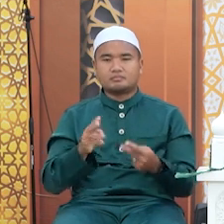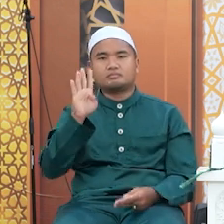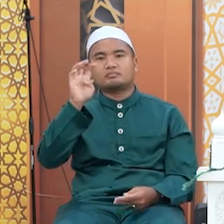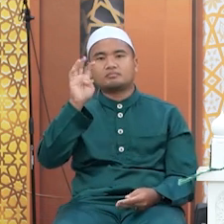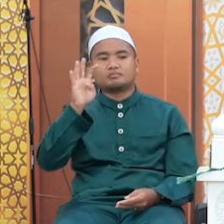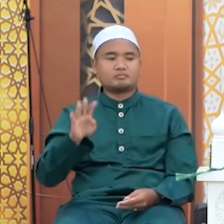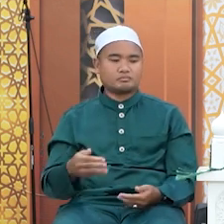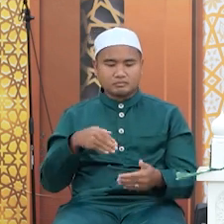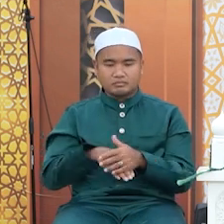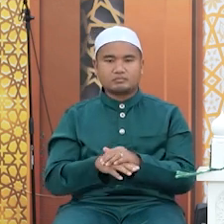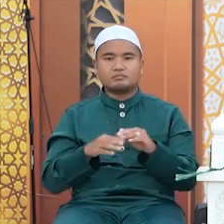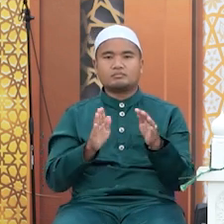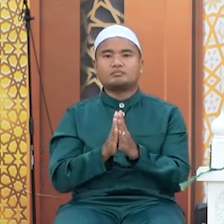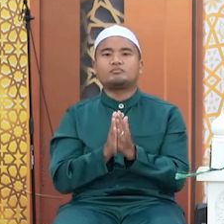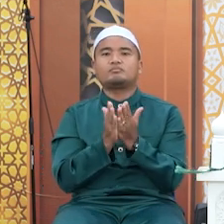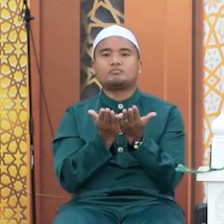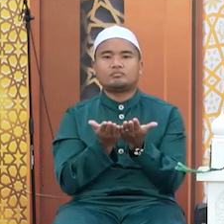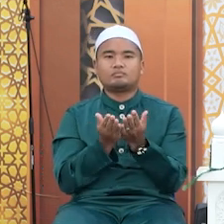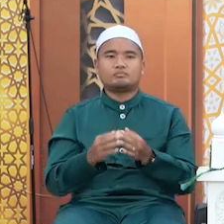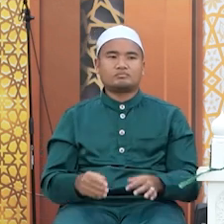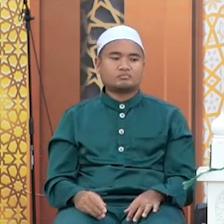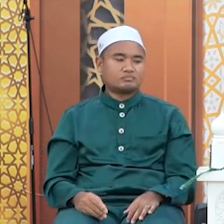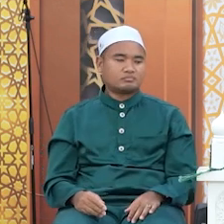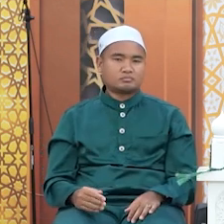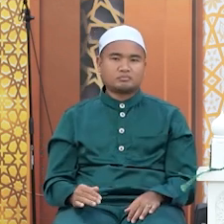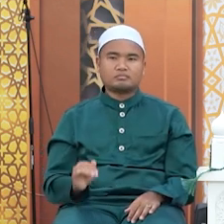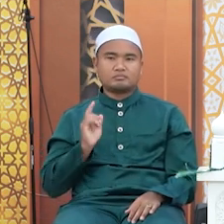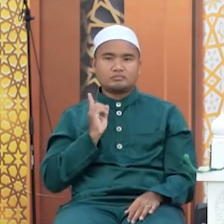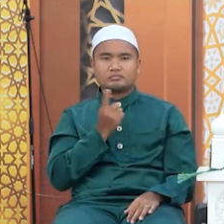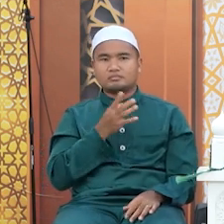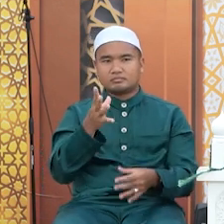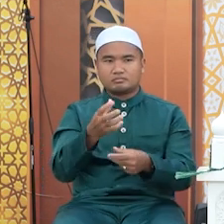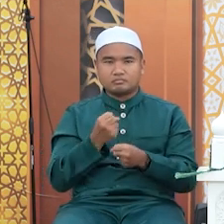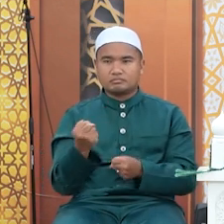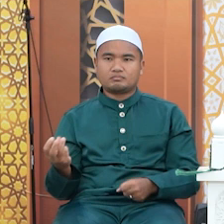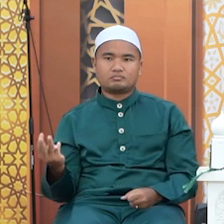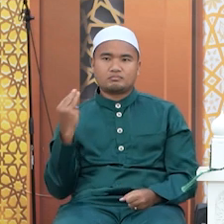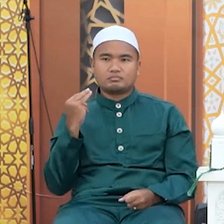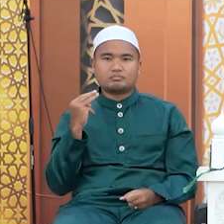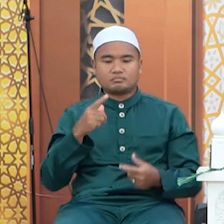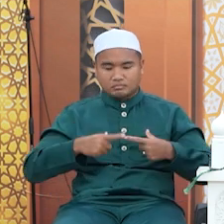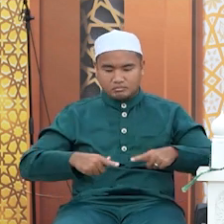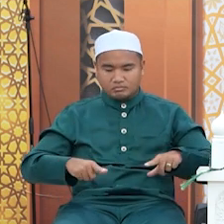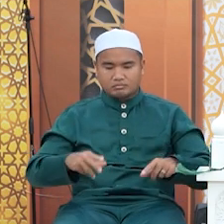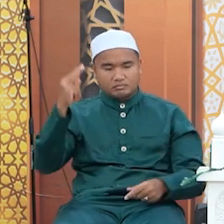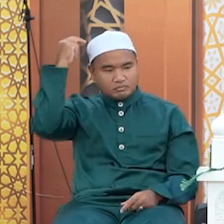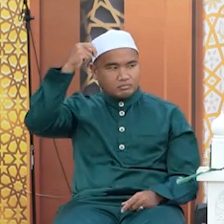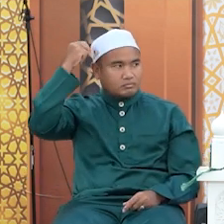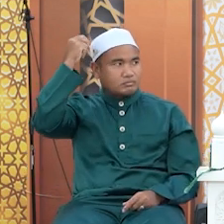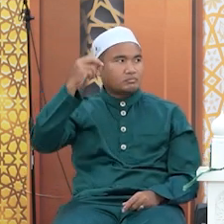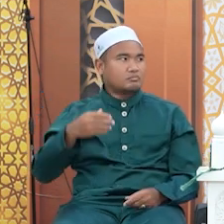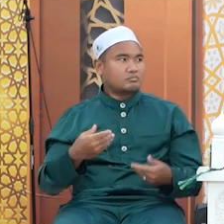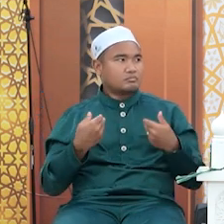juga kalau boleh, kita ambil semangat Maulidur Rasul ni, kali ni kita kaki